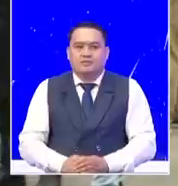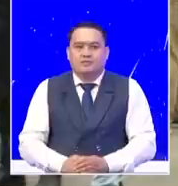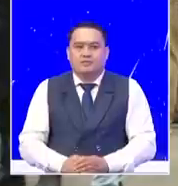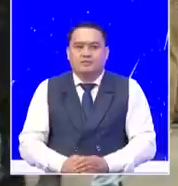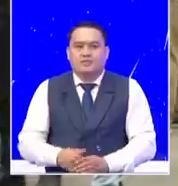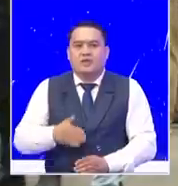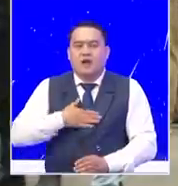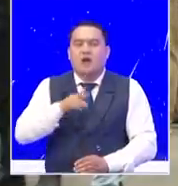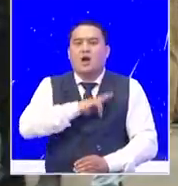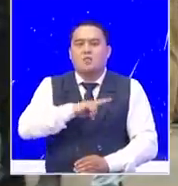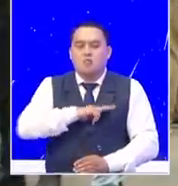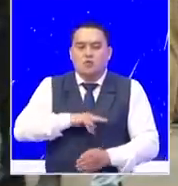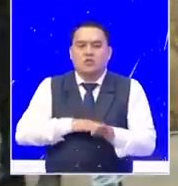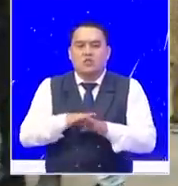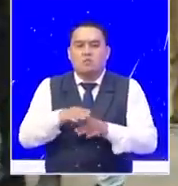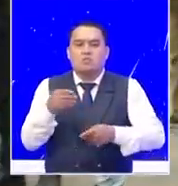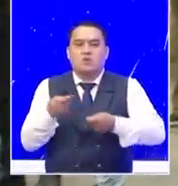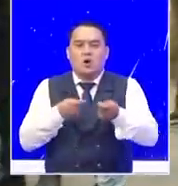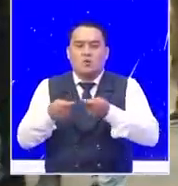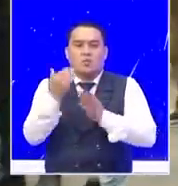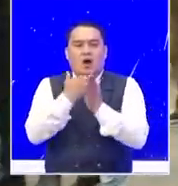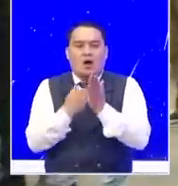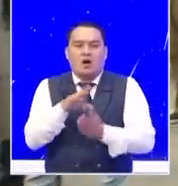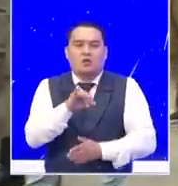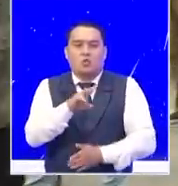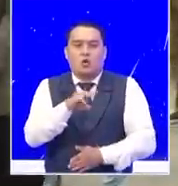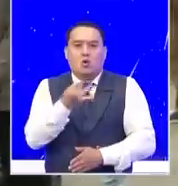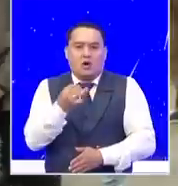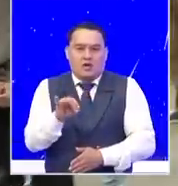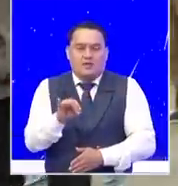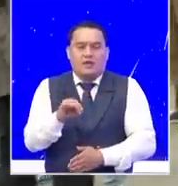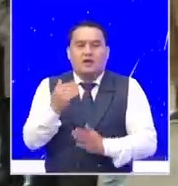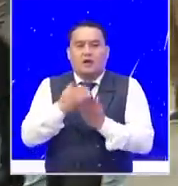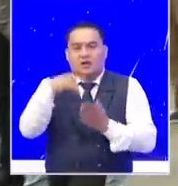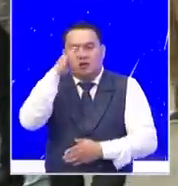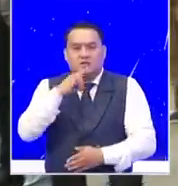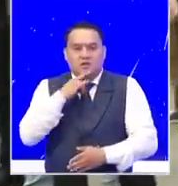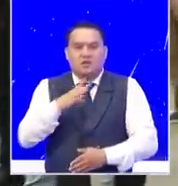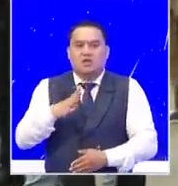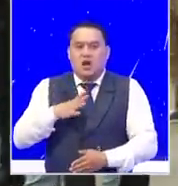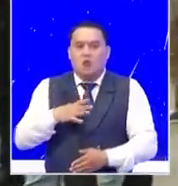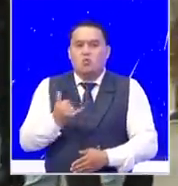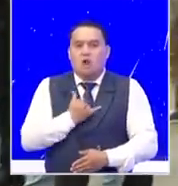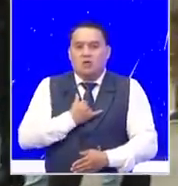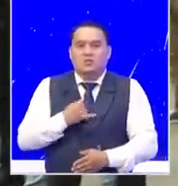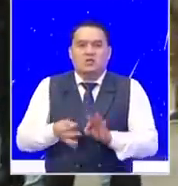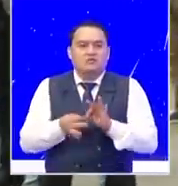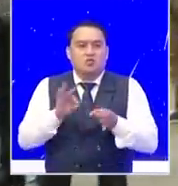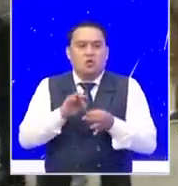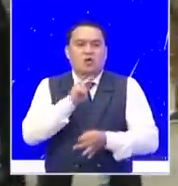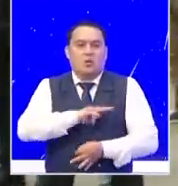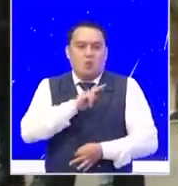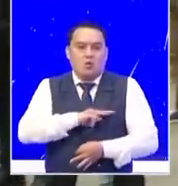В свое время работал исполнительным продюсером программы «Айтуға оңай» на канале «Казахстан». Конечно, у нас возникали сложности в